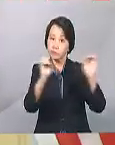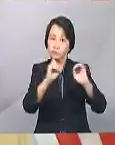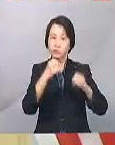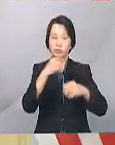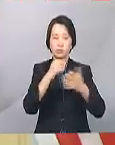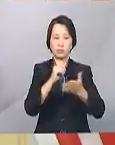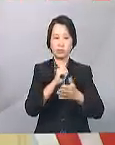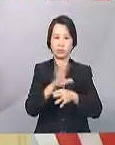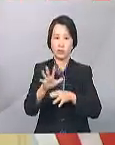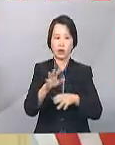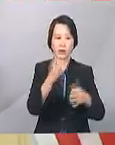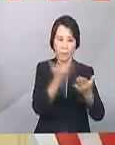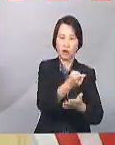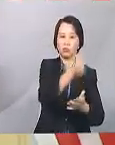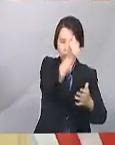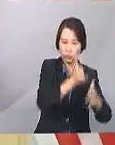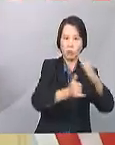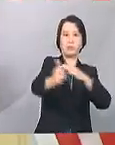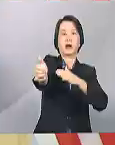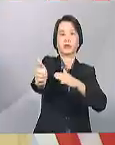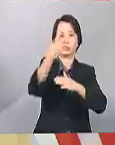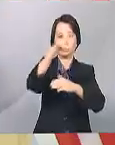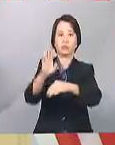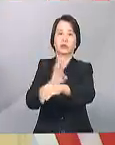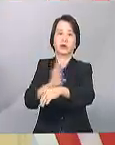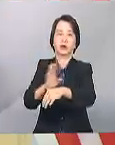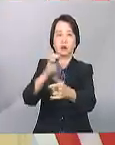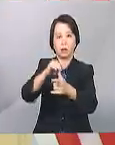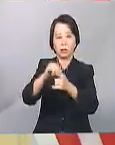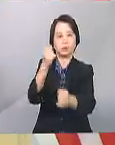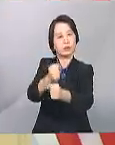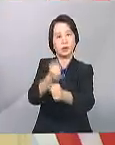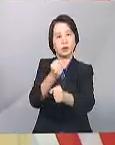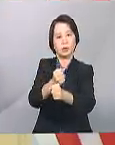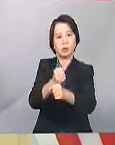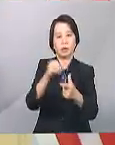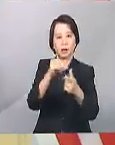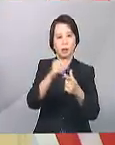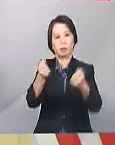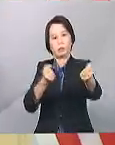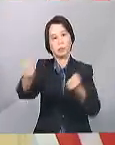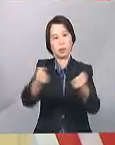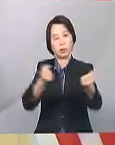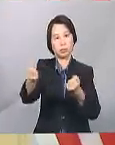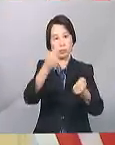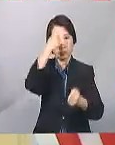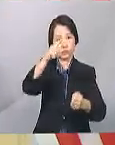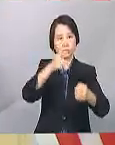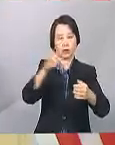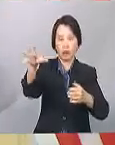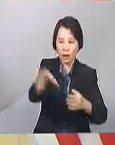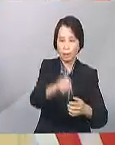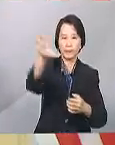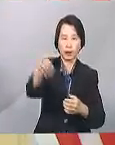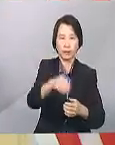dibenarkan untuk masuk, untuk menjalankan perniagaan ataupun pemandu lori untuk